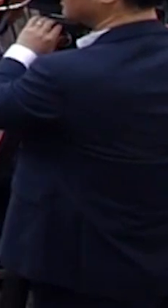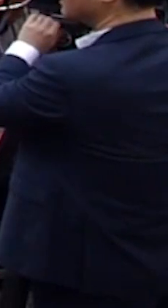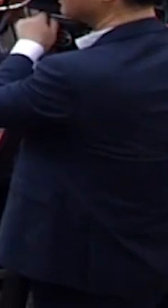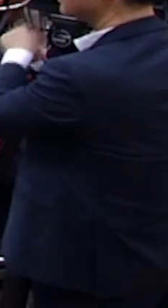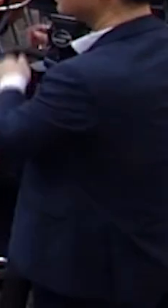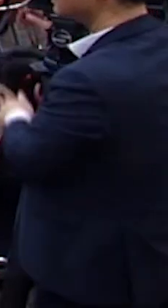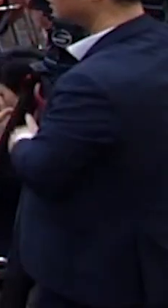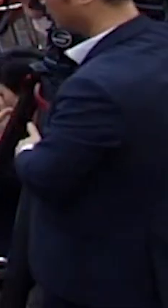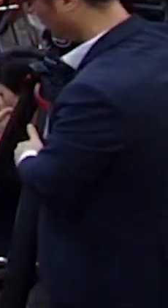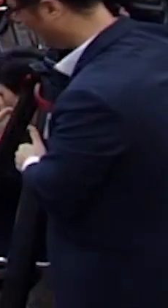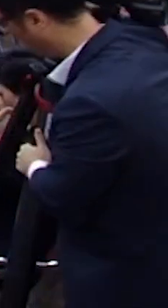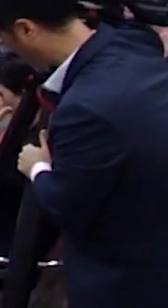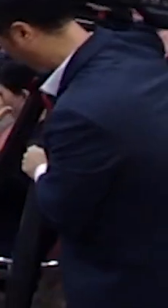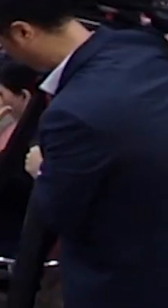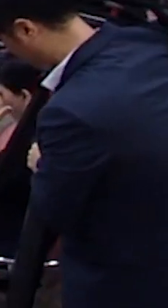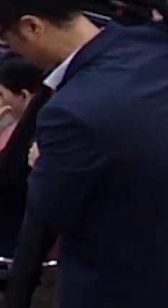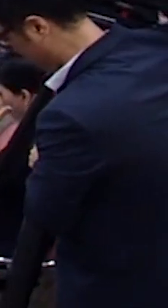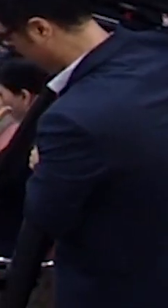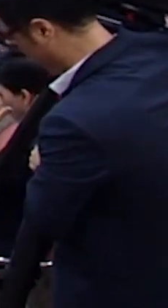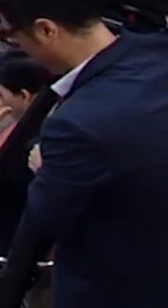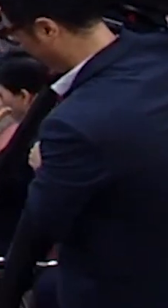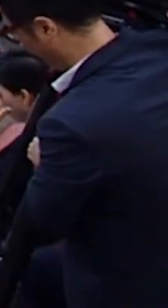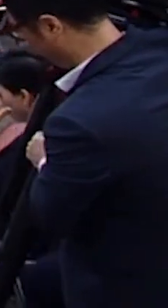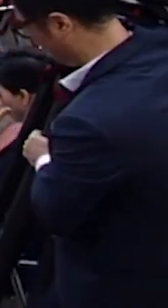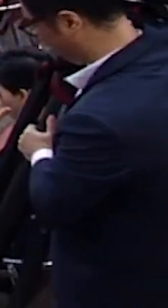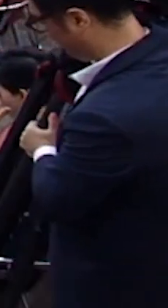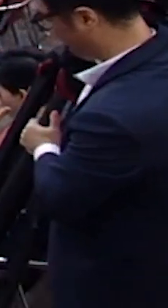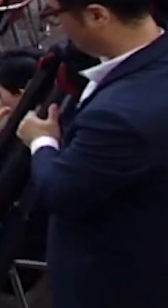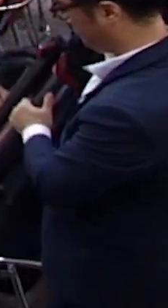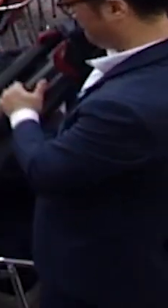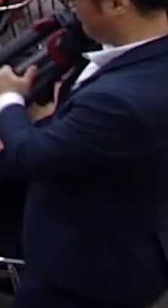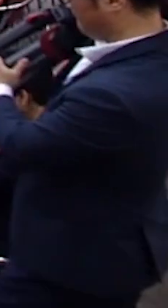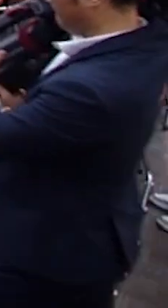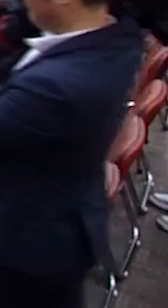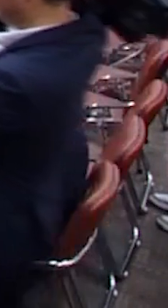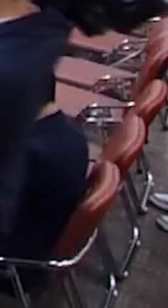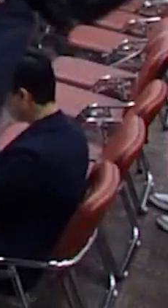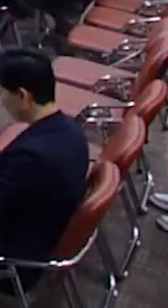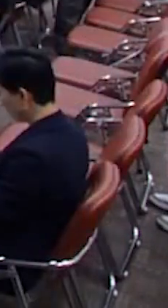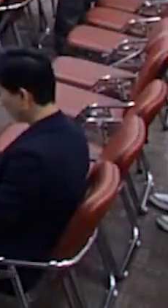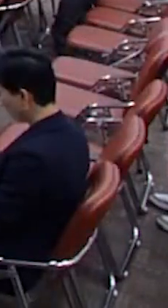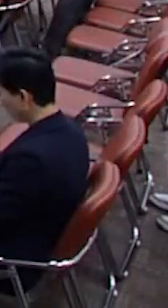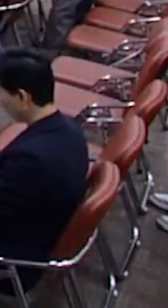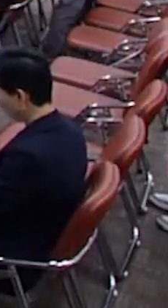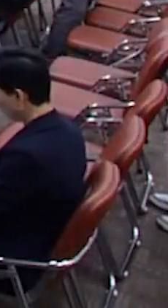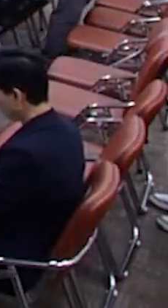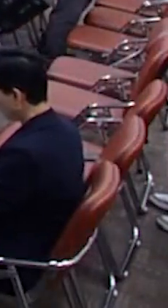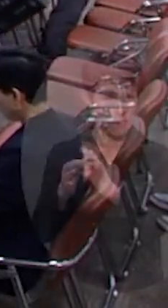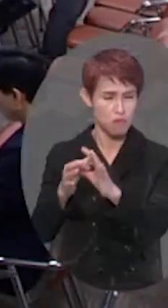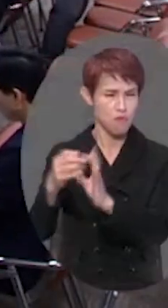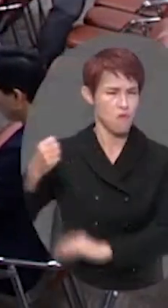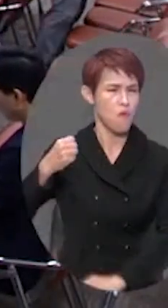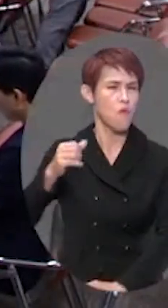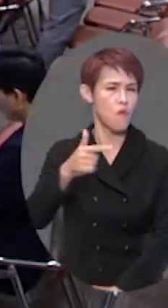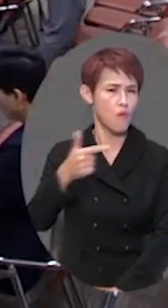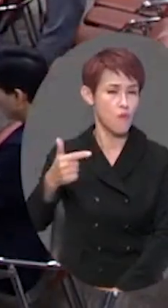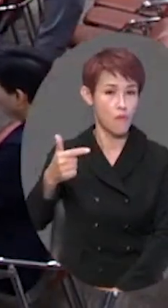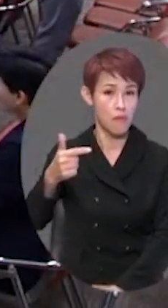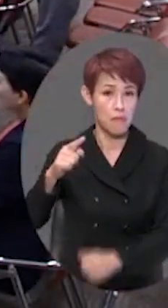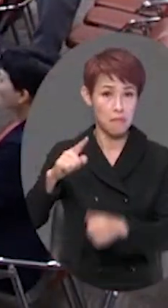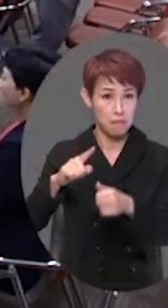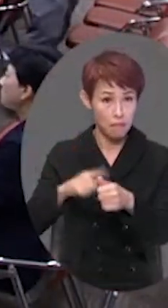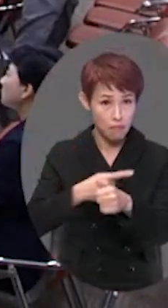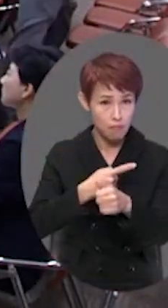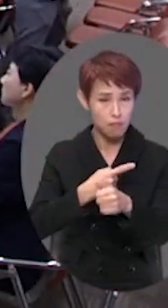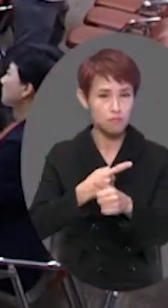적어도 이 자리에서 윤석열, 김건희 대통령 부부에 대해서는 절대 권력자이기 때문에 문제 제기를